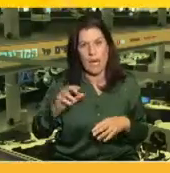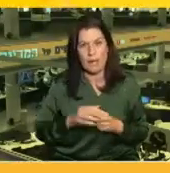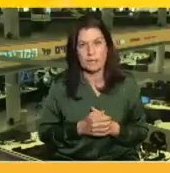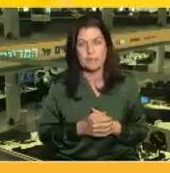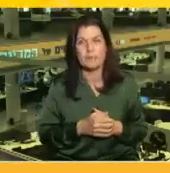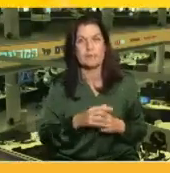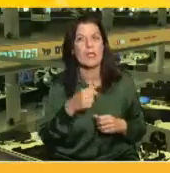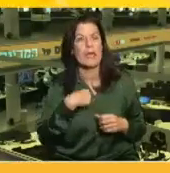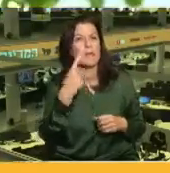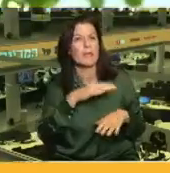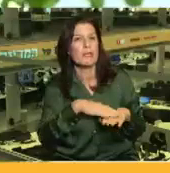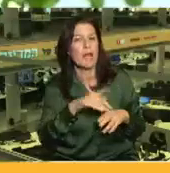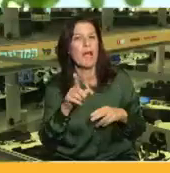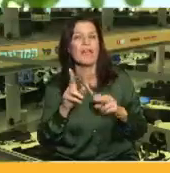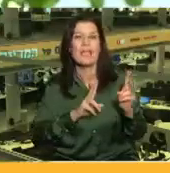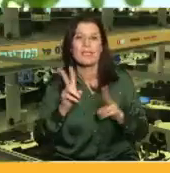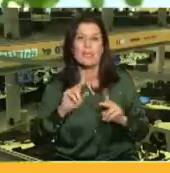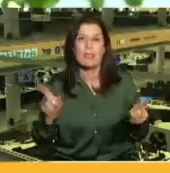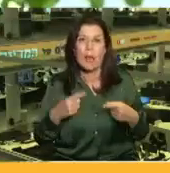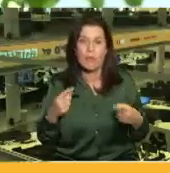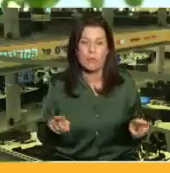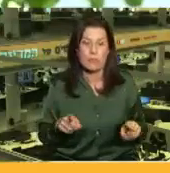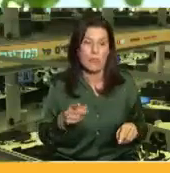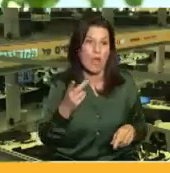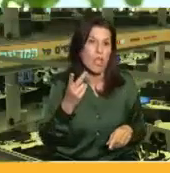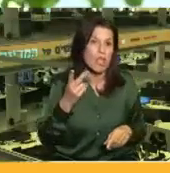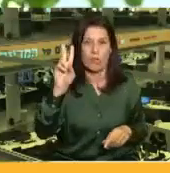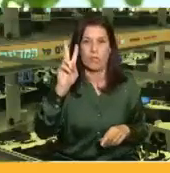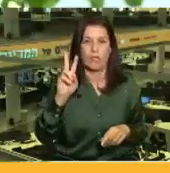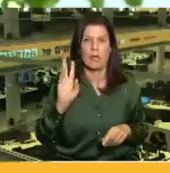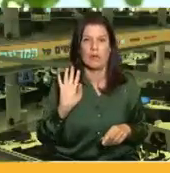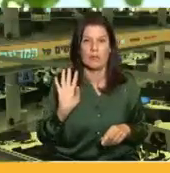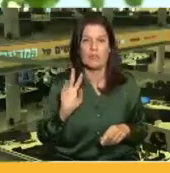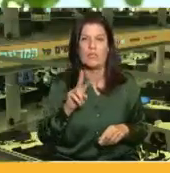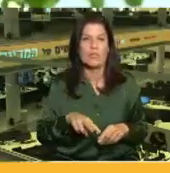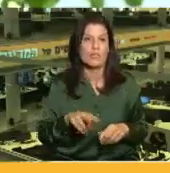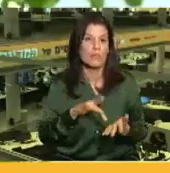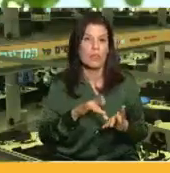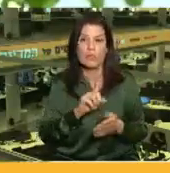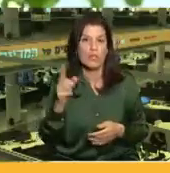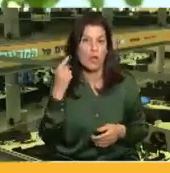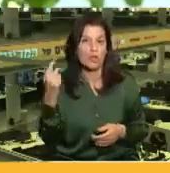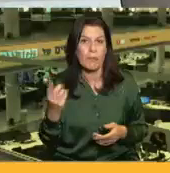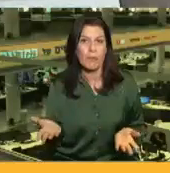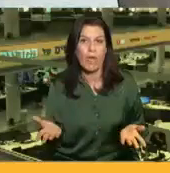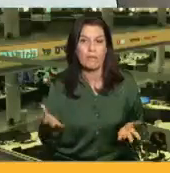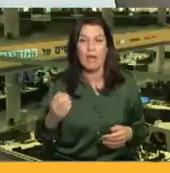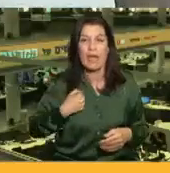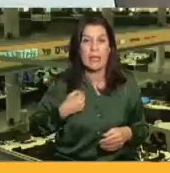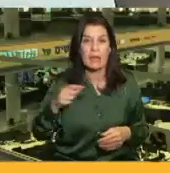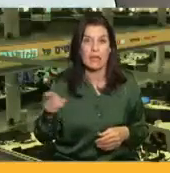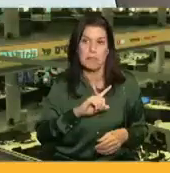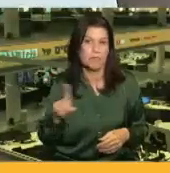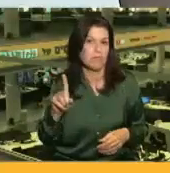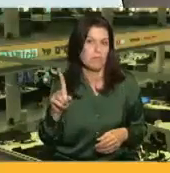ללכת... בתעשיית המוזיקה אפילו עוד יותר, כי יש גם מגדרים שלמים שבכלל לא יכולים לשמוע אותם. למשל? למשל המגדר הדתי כמובן. מגזרים שלמים.